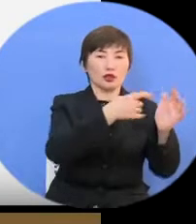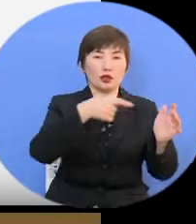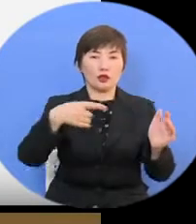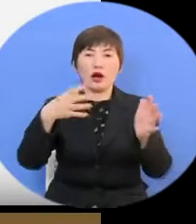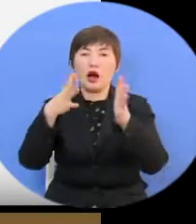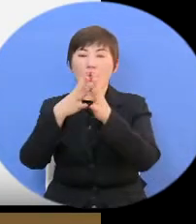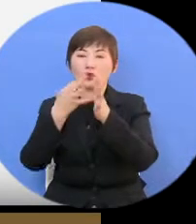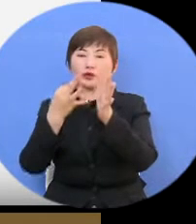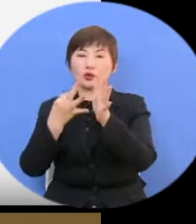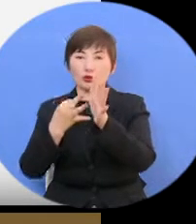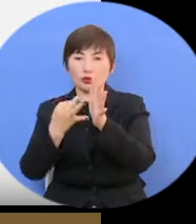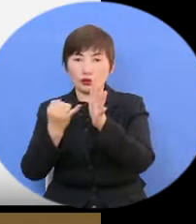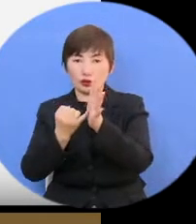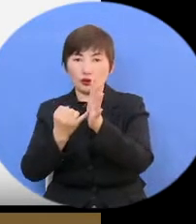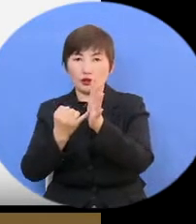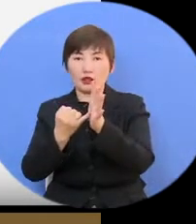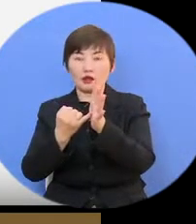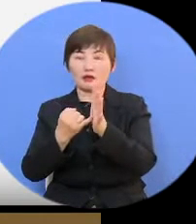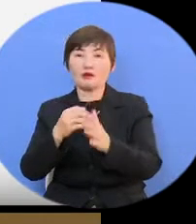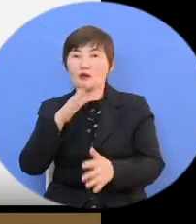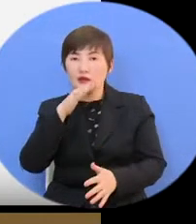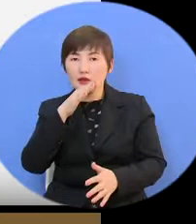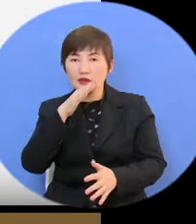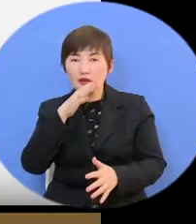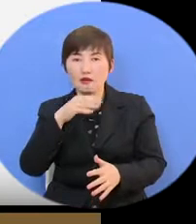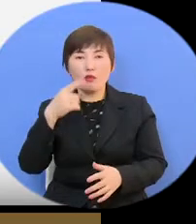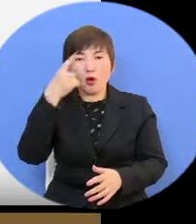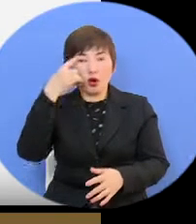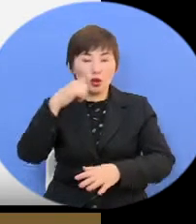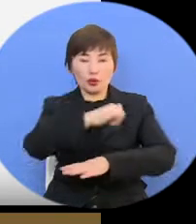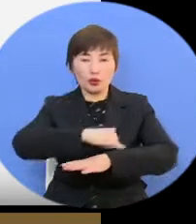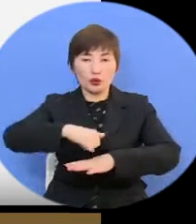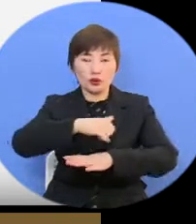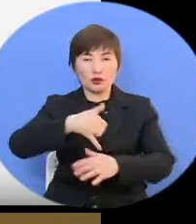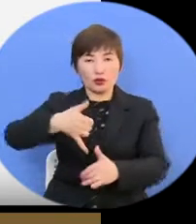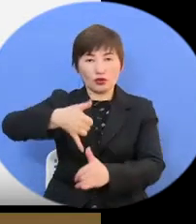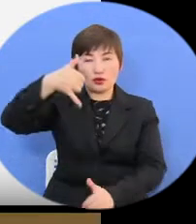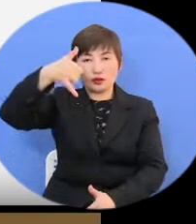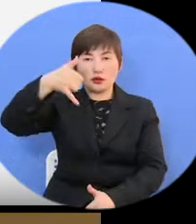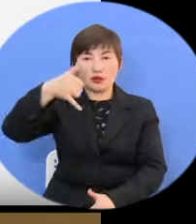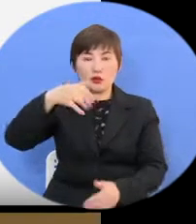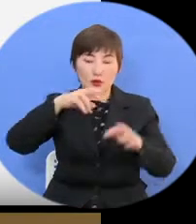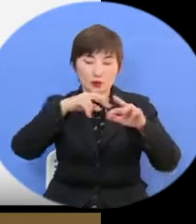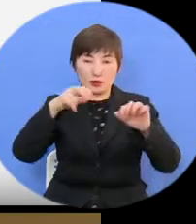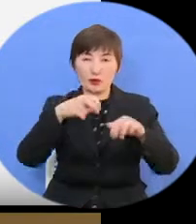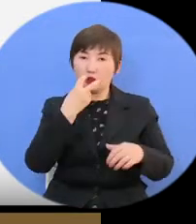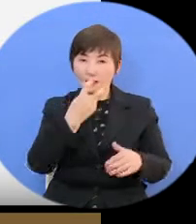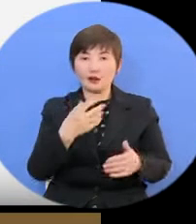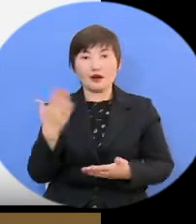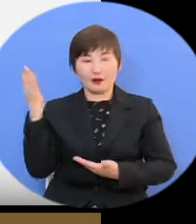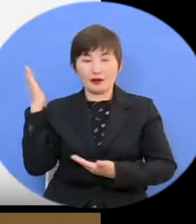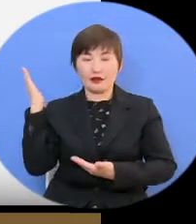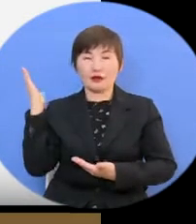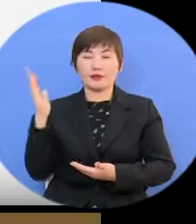хүүхдийн бие биелдрийн өсөлтийн улсын дундаж үзүүлэлт гэсэн сургуулийн насны хүүхдийн бие биелдрийн өсөлтийг судалсан. За энэ бодит